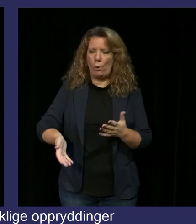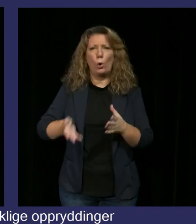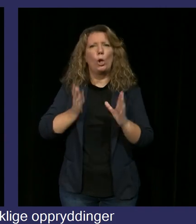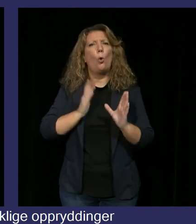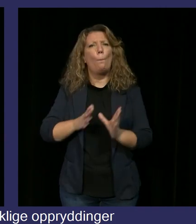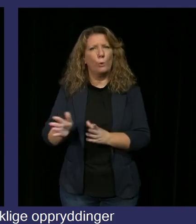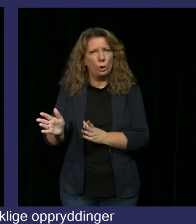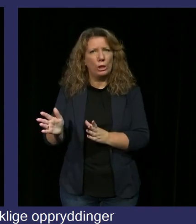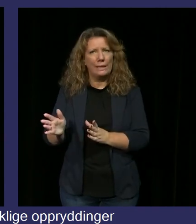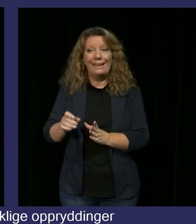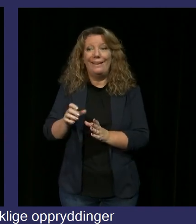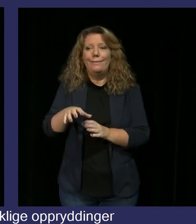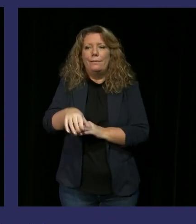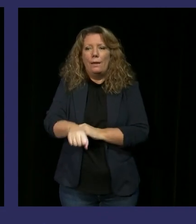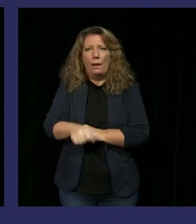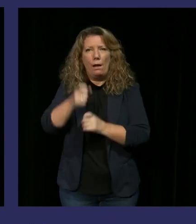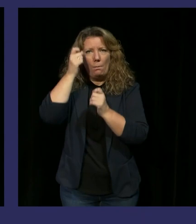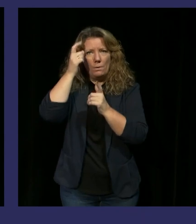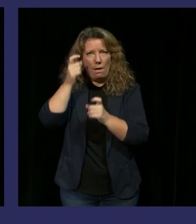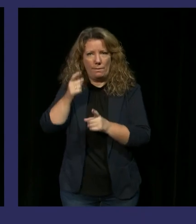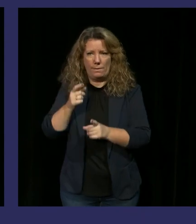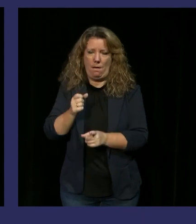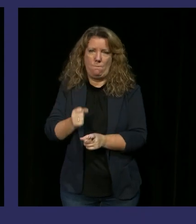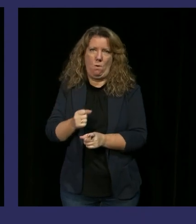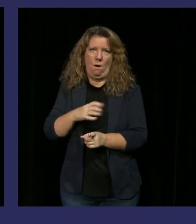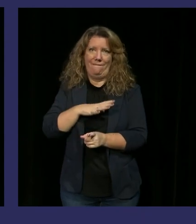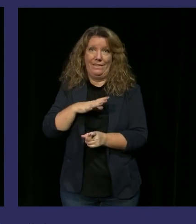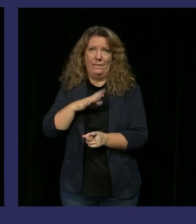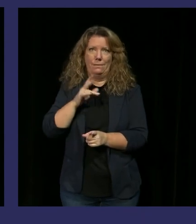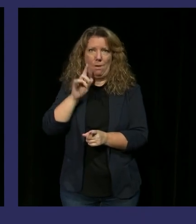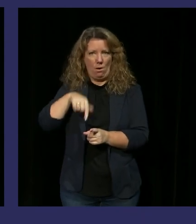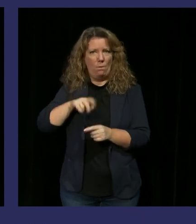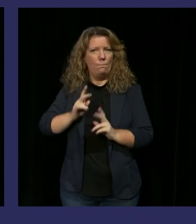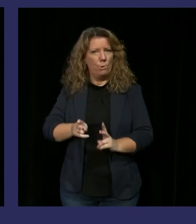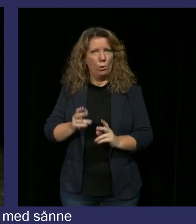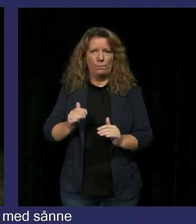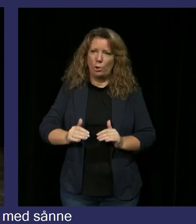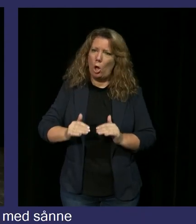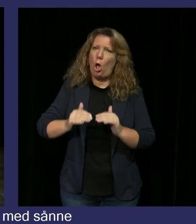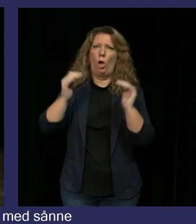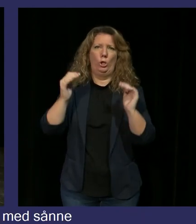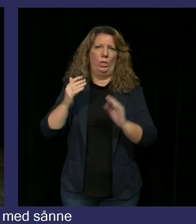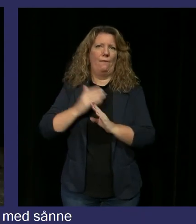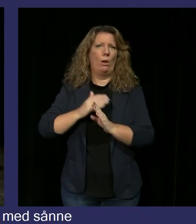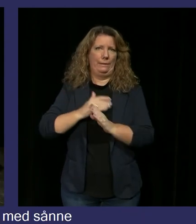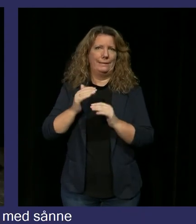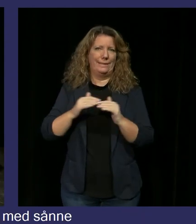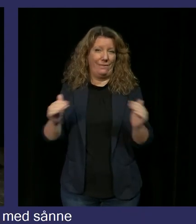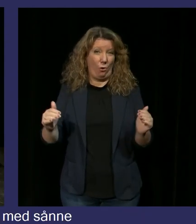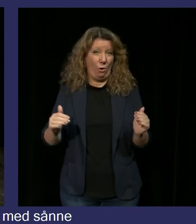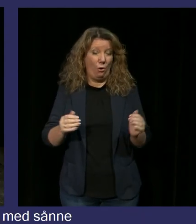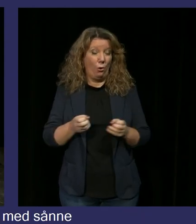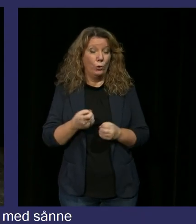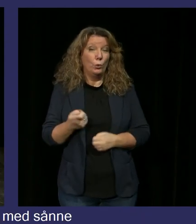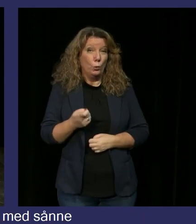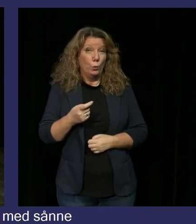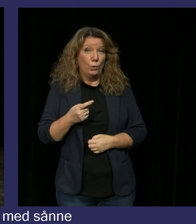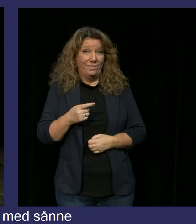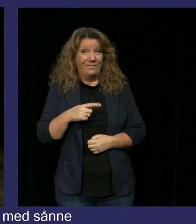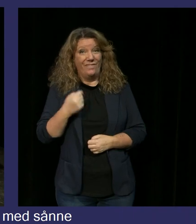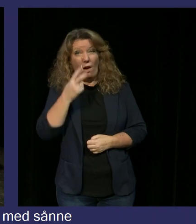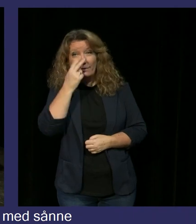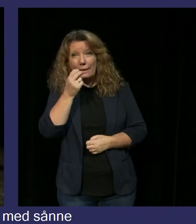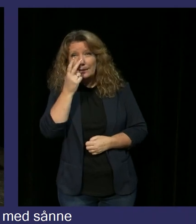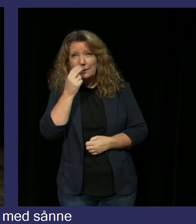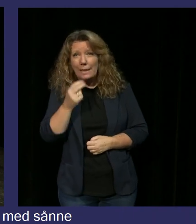tilgang til data for at vi I det hele tatt skal kunne bruke det på et høyt kvalitetsnivå. Og dette har vel noen av oss testet med sånne